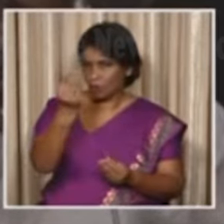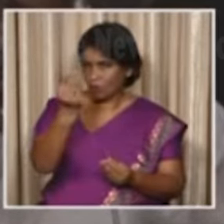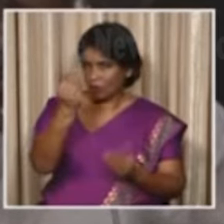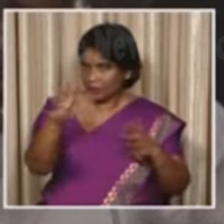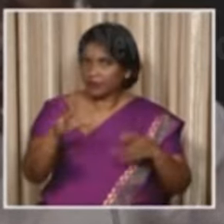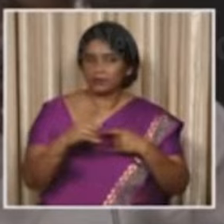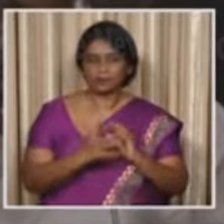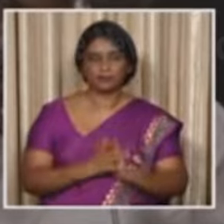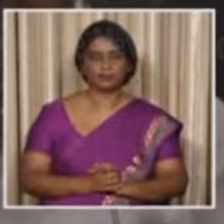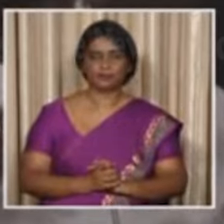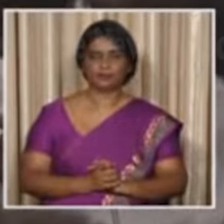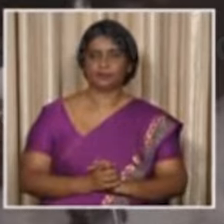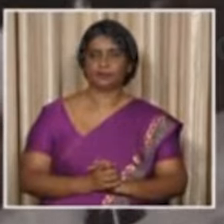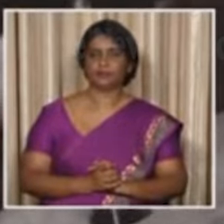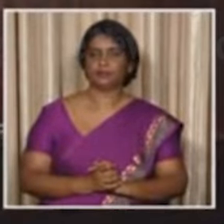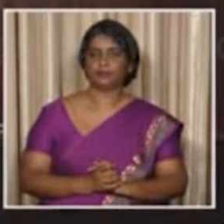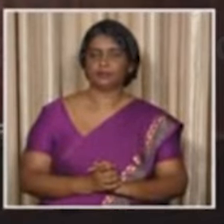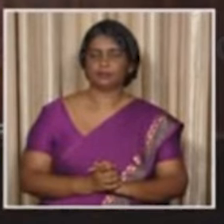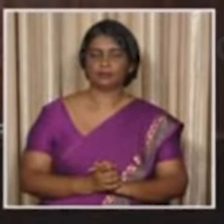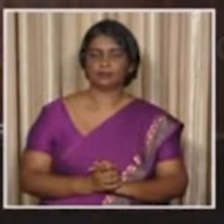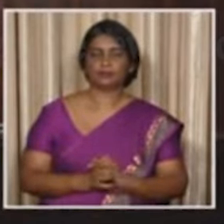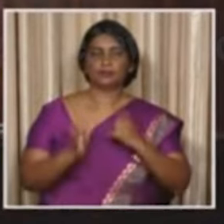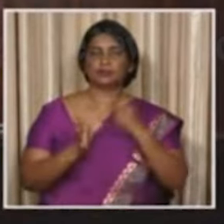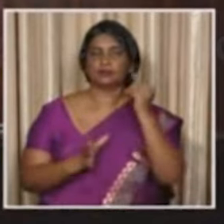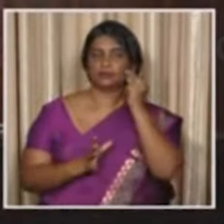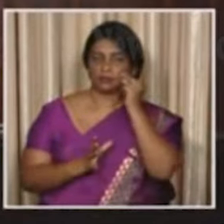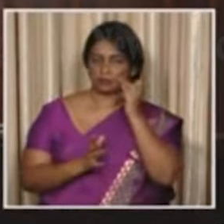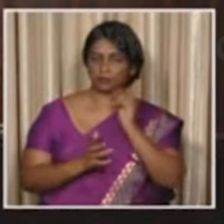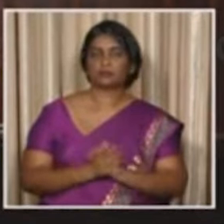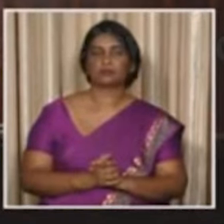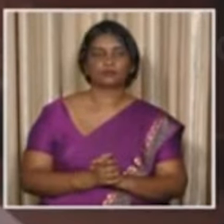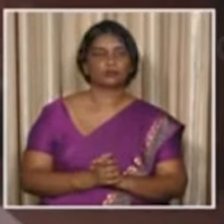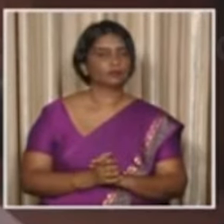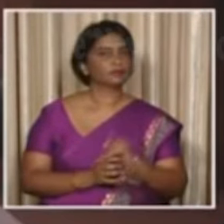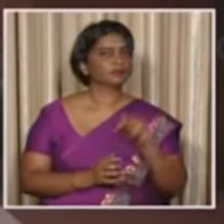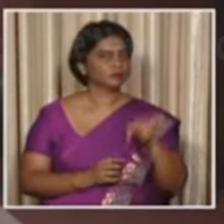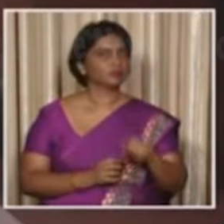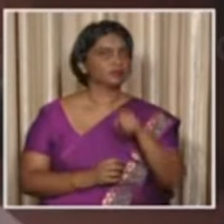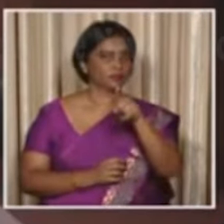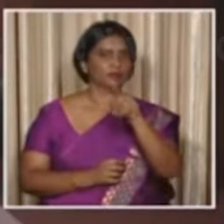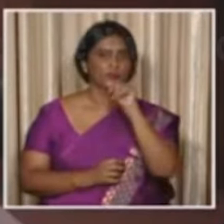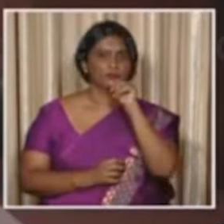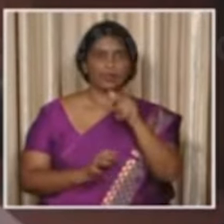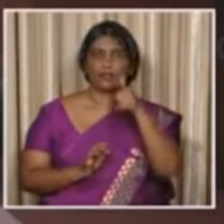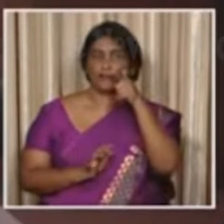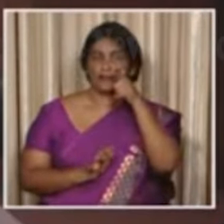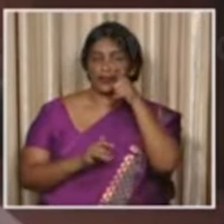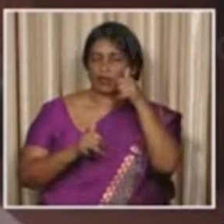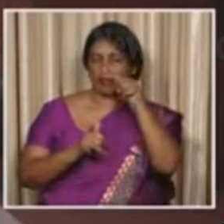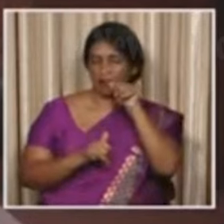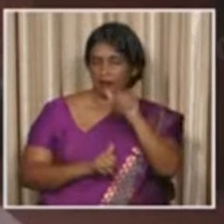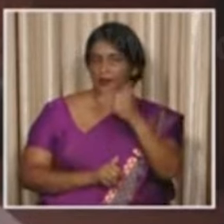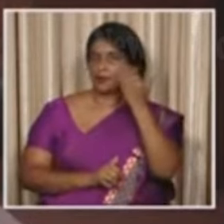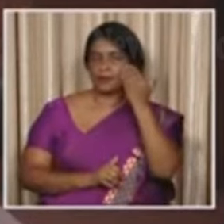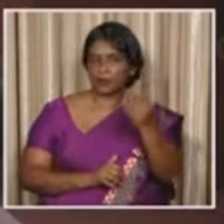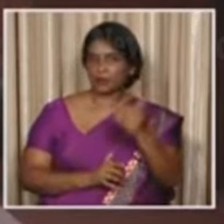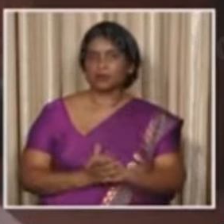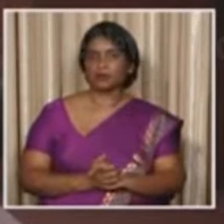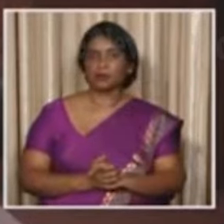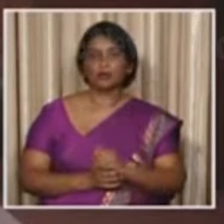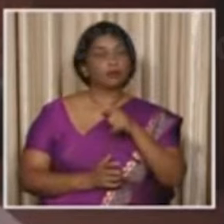ඉවර කළා. අඬ දිසානා කරා. ඔව්. දැන් ඔබතුමා හරියට මේ වීඩියෝ එක නැරඹුවොත්